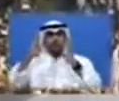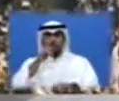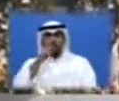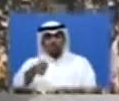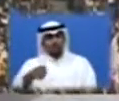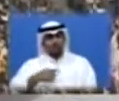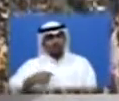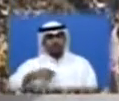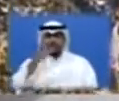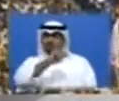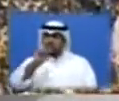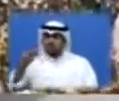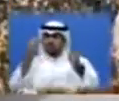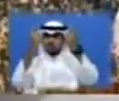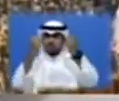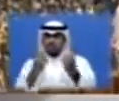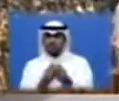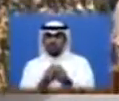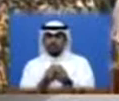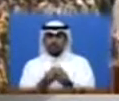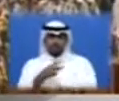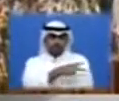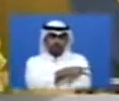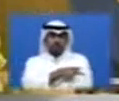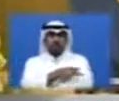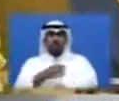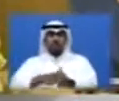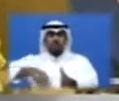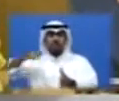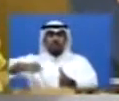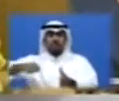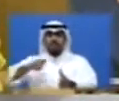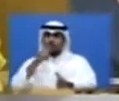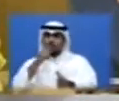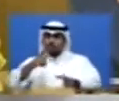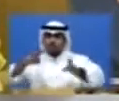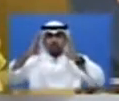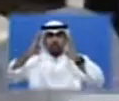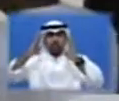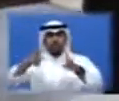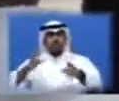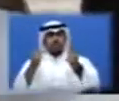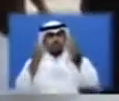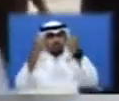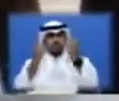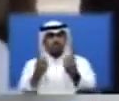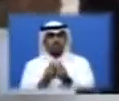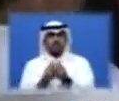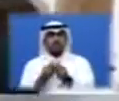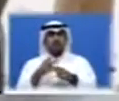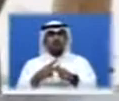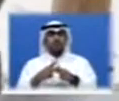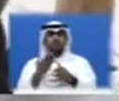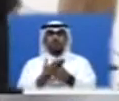على مختلف المستويات. عدد من أعضاء مجلس الأمة أشادوا بهذا التكريم معتبرين أن هذا التكريم